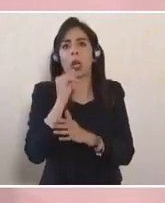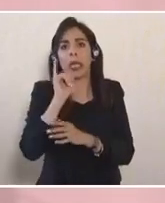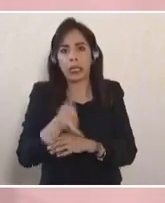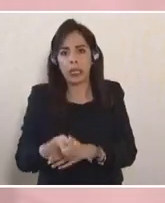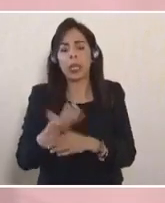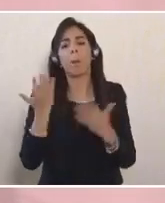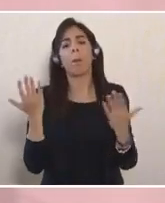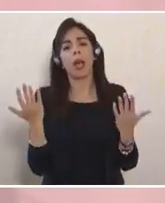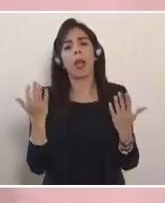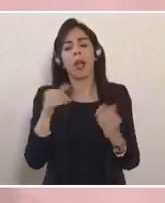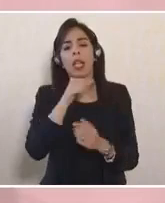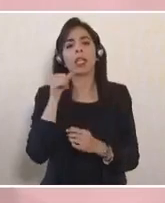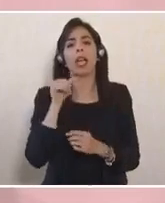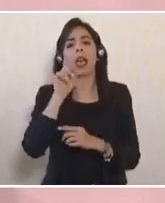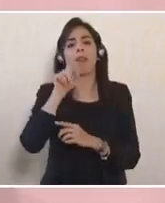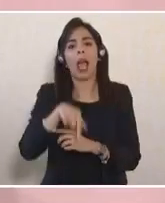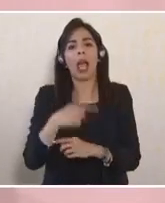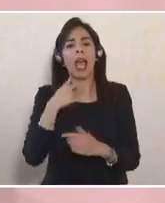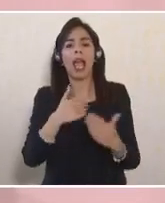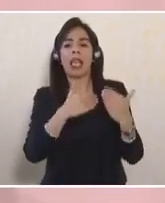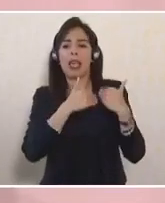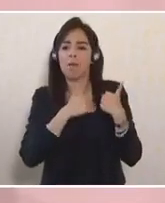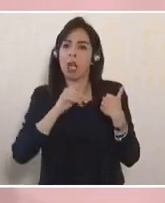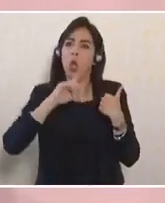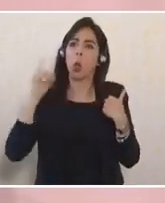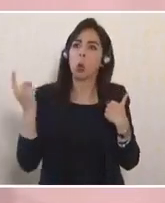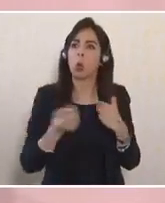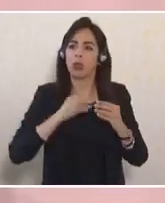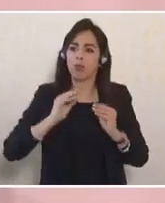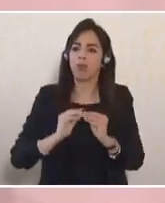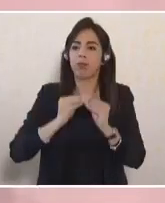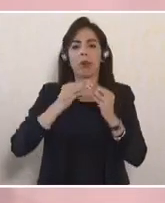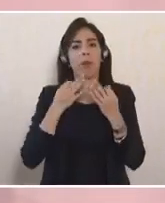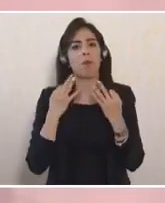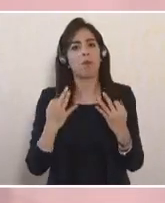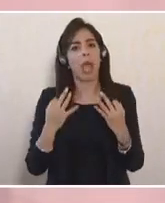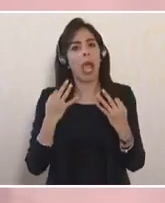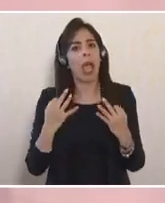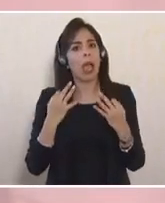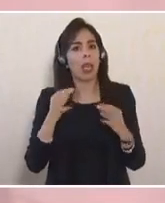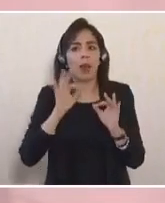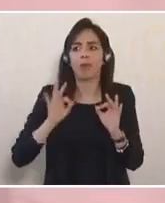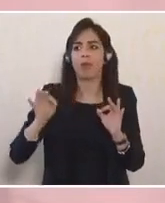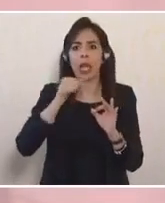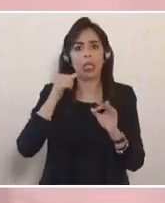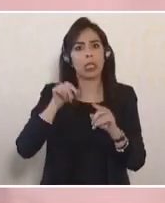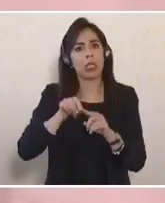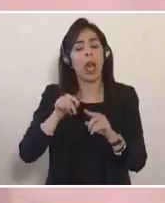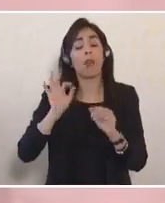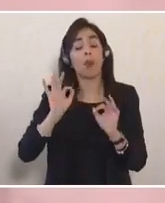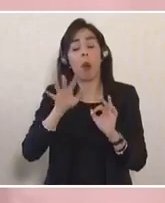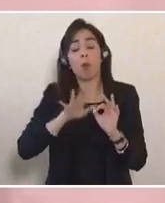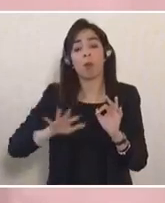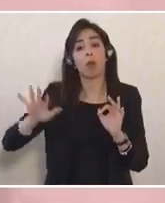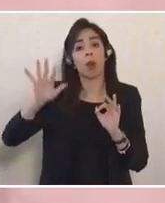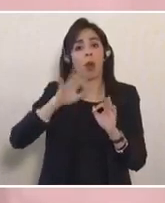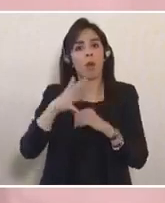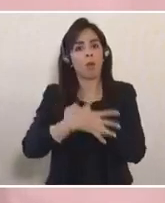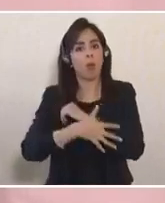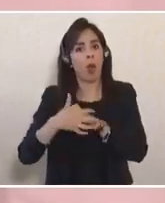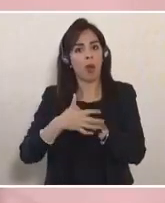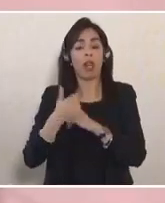build. So today, I frankly have no doubt that what's needed will be found.